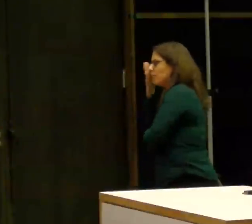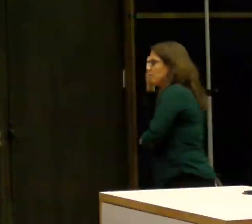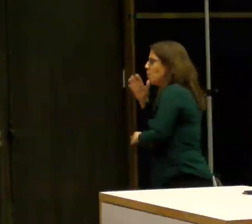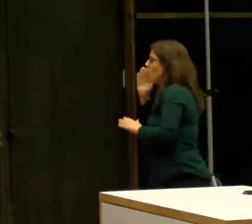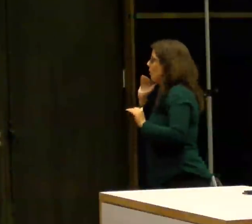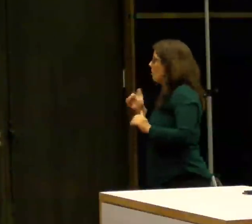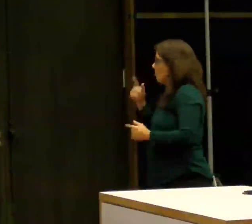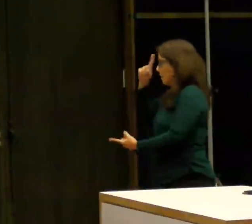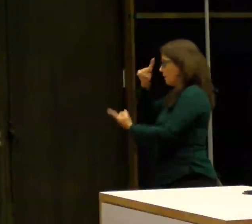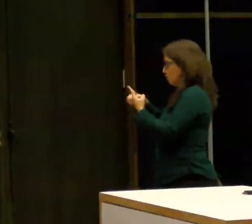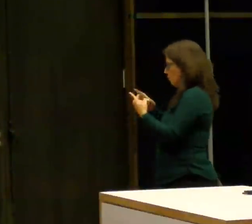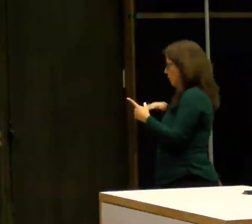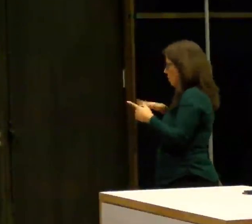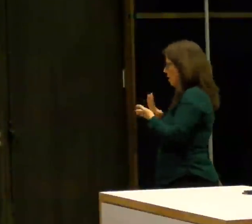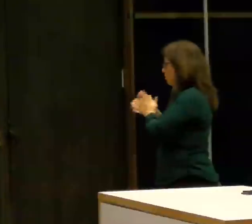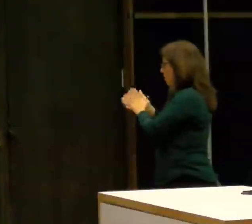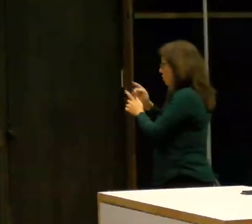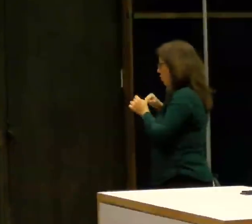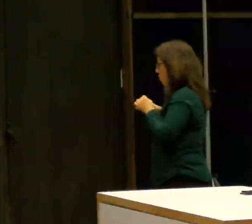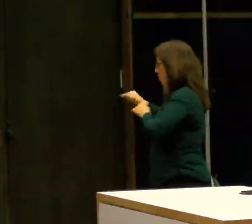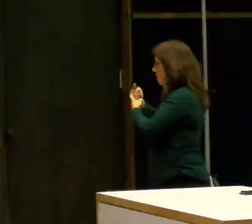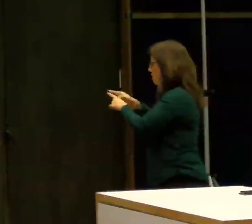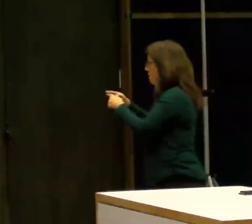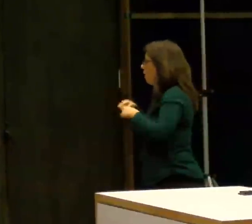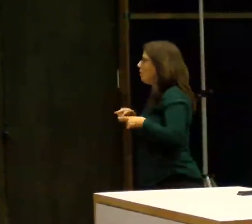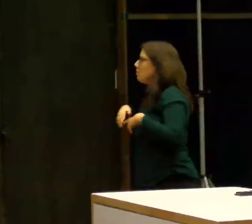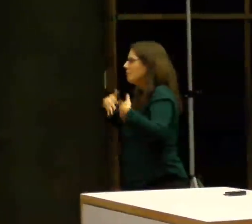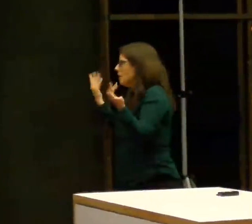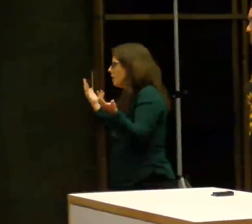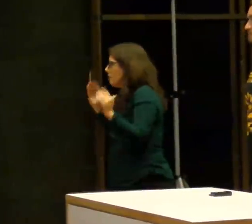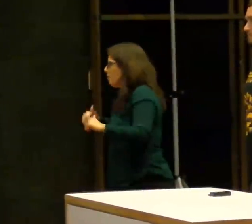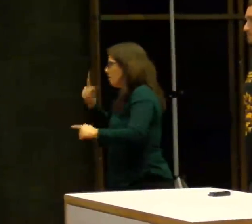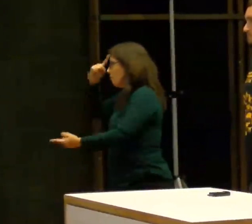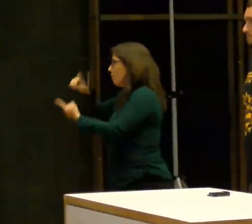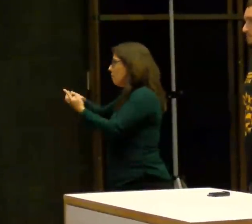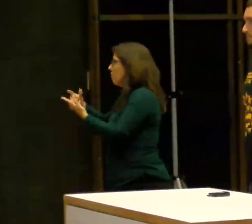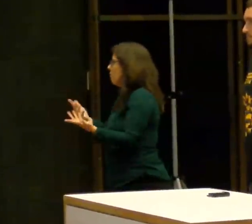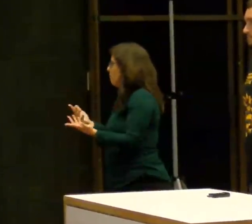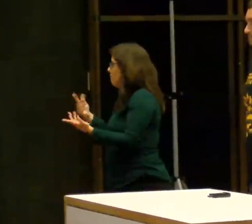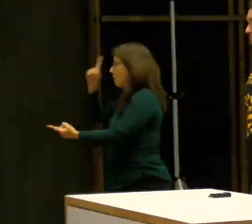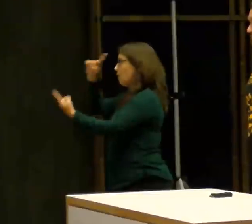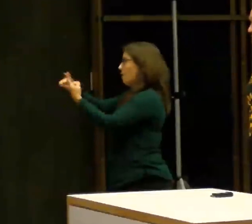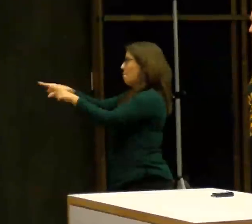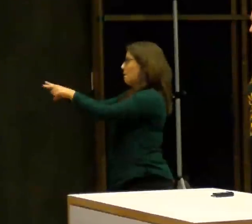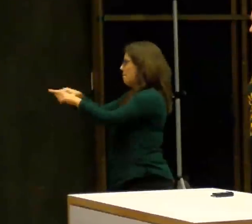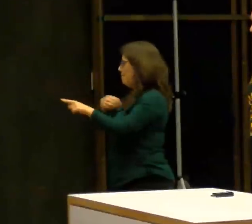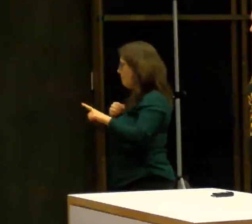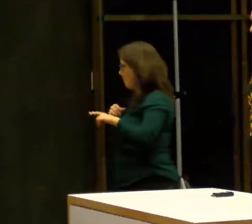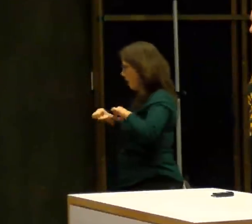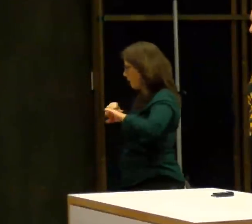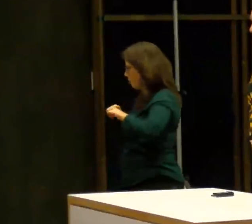consensuel, et puis qui fait d'autres actions. Enfin, on n'est pas résumé à un mode d'action tous dans notre coin, donc